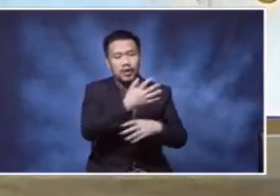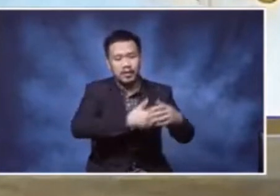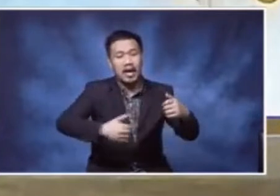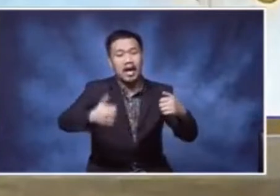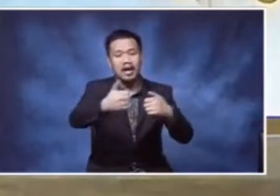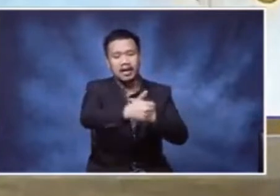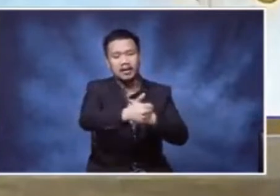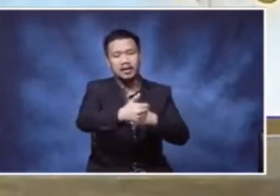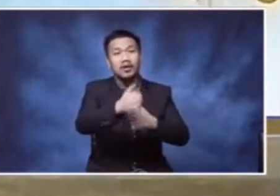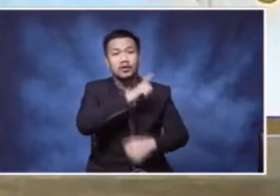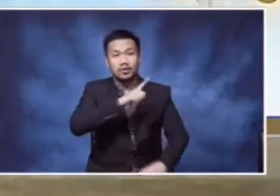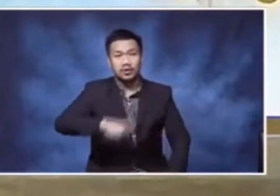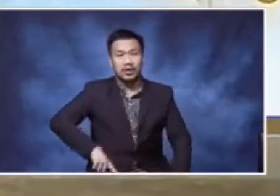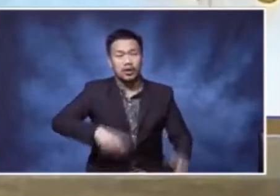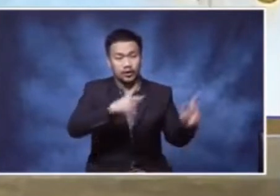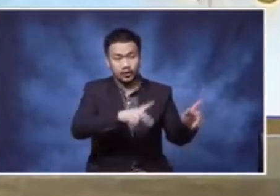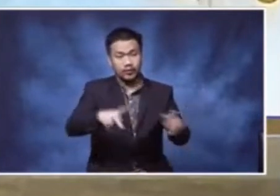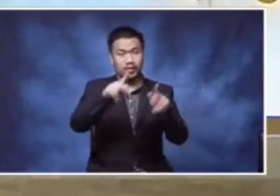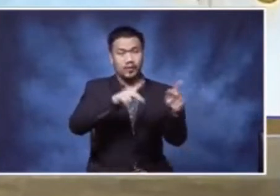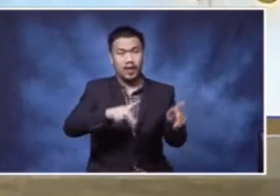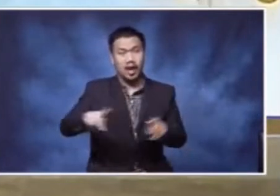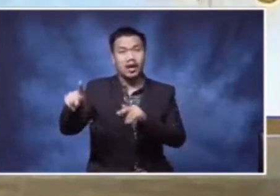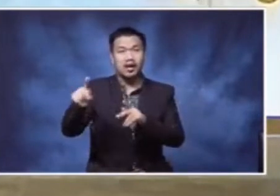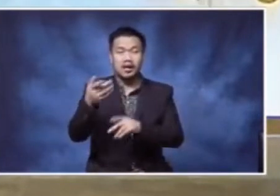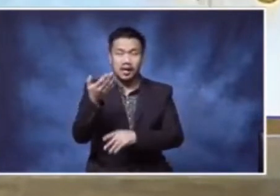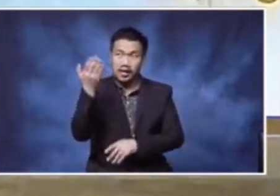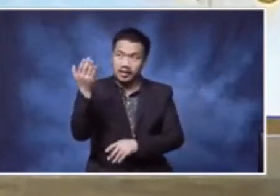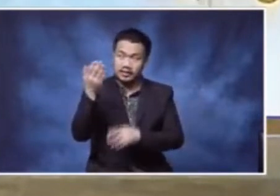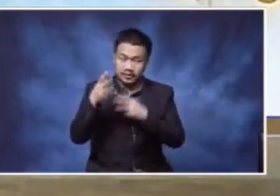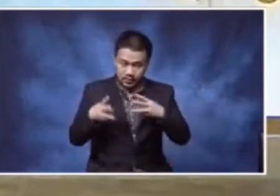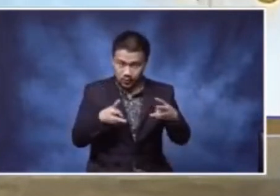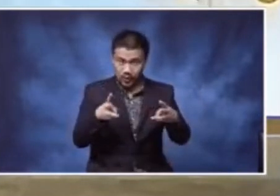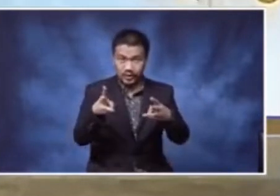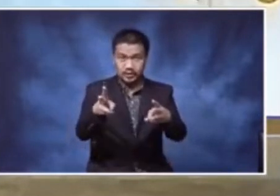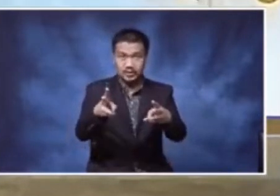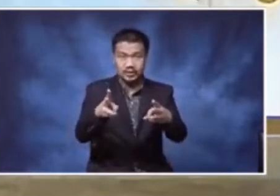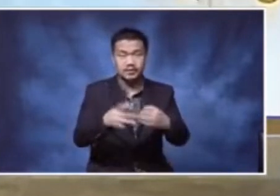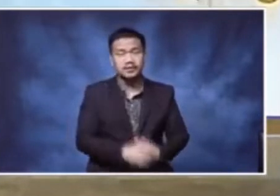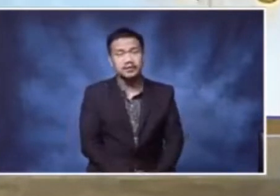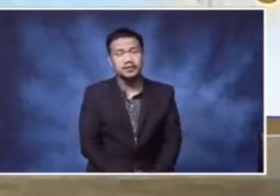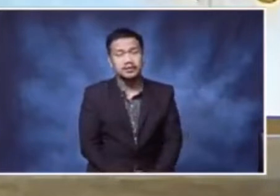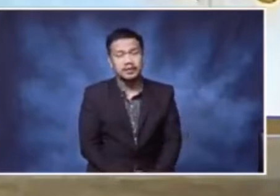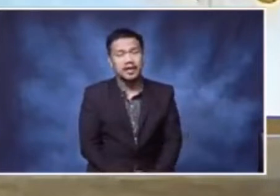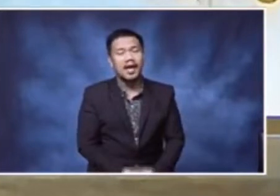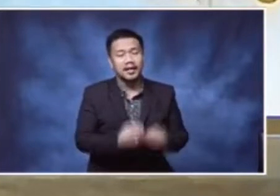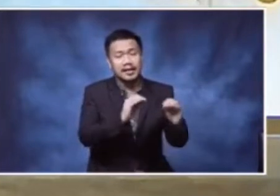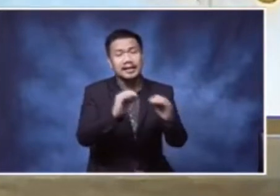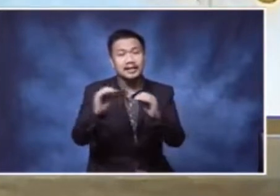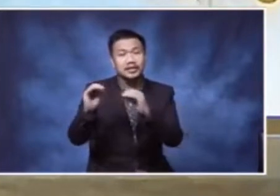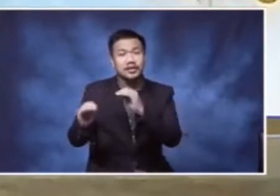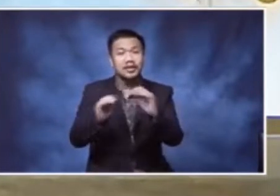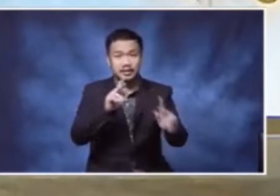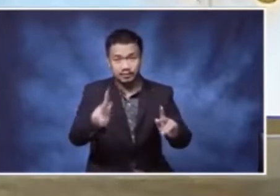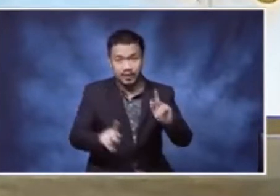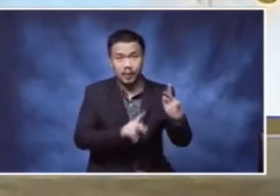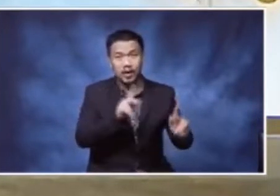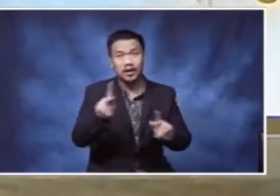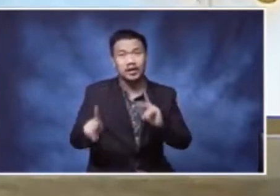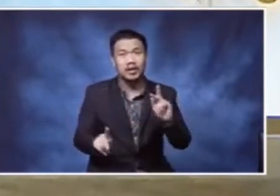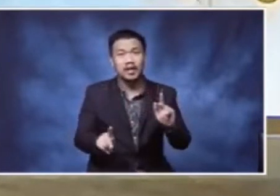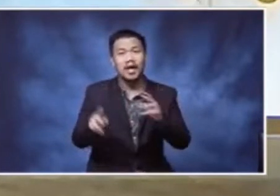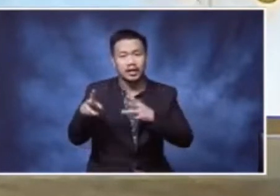sa Panginoon upang ihanda ang kanyang mga daraanan at ituro sa kanyang bayan